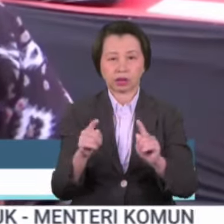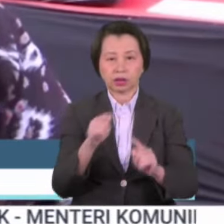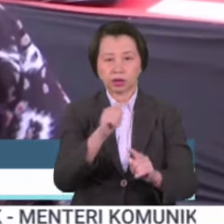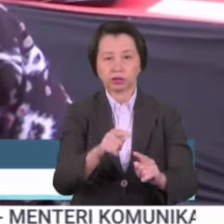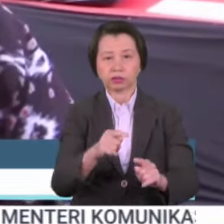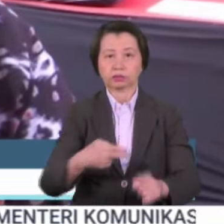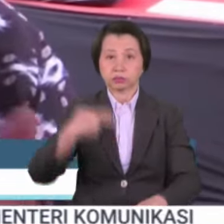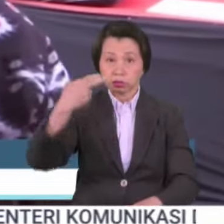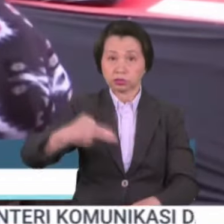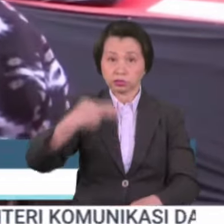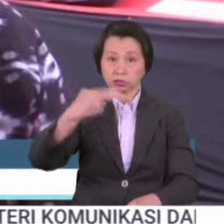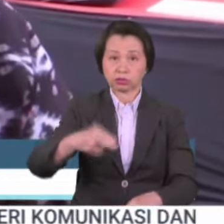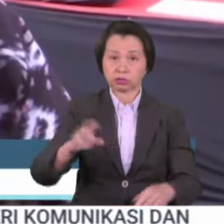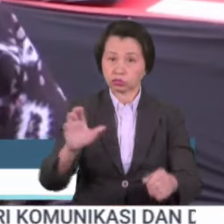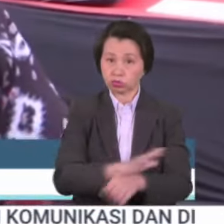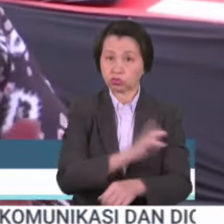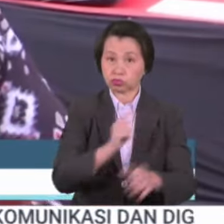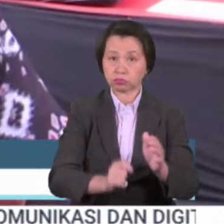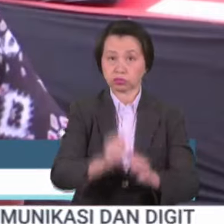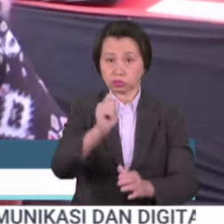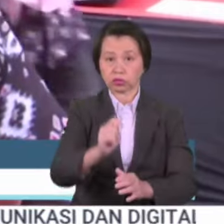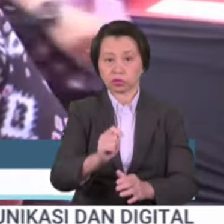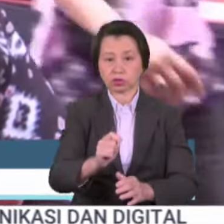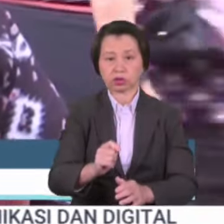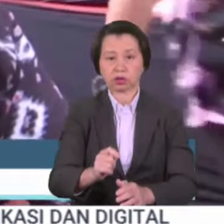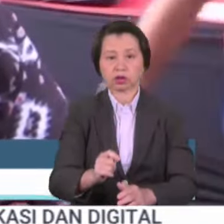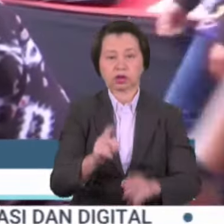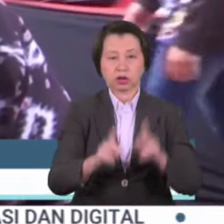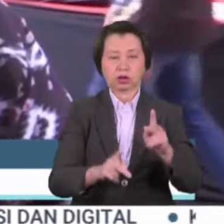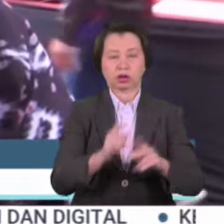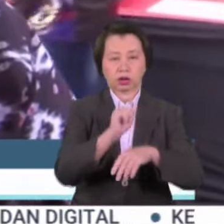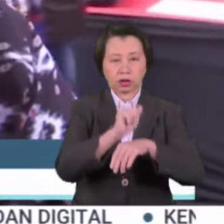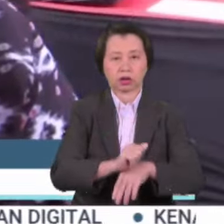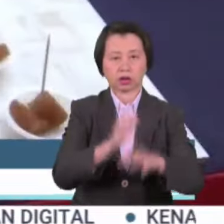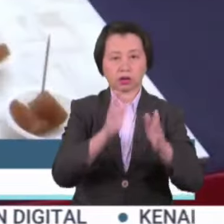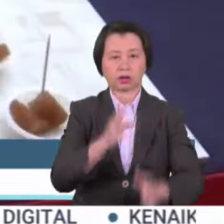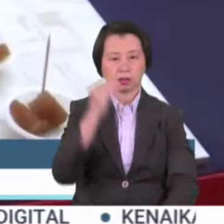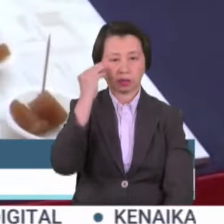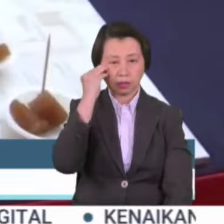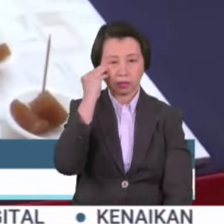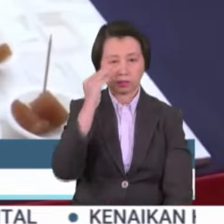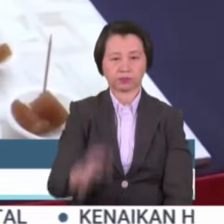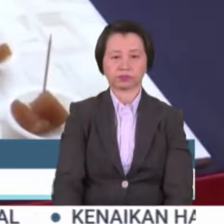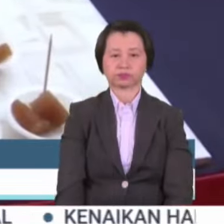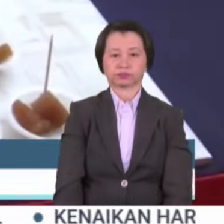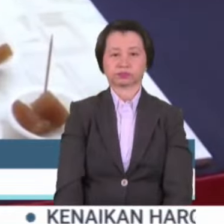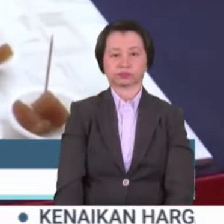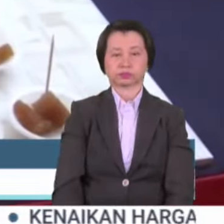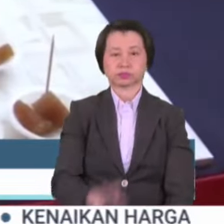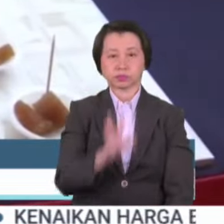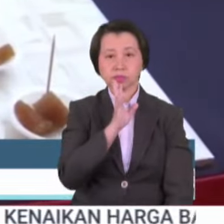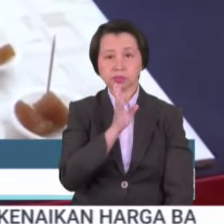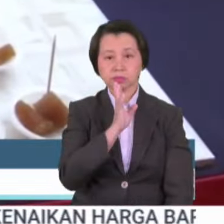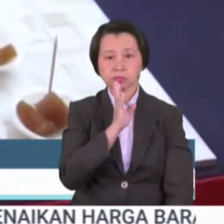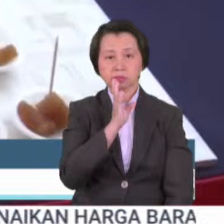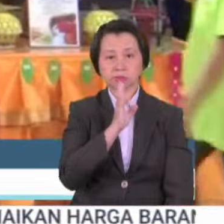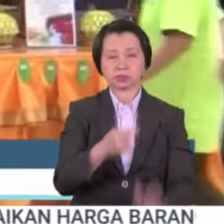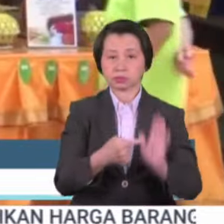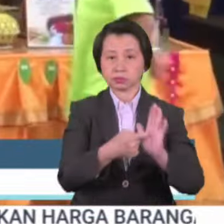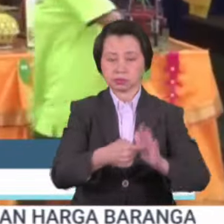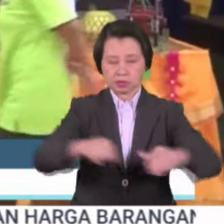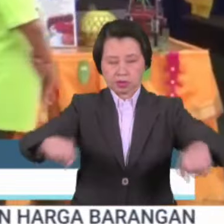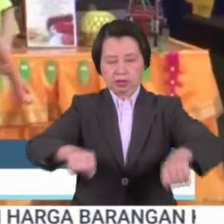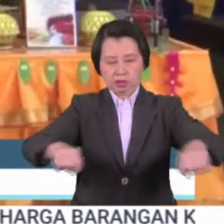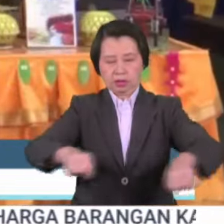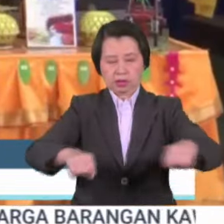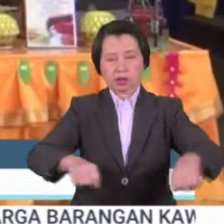punya sejarah yang cukup tinggi bagi orang Melayu menyediakan masakan. Tambahnya, demonstrasi